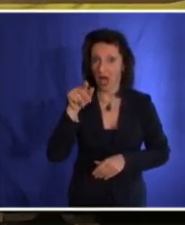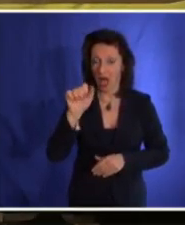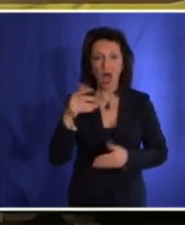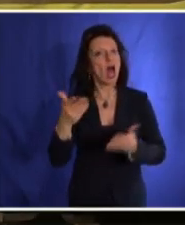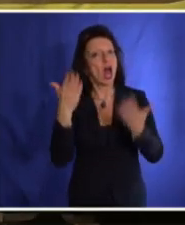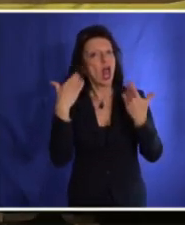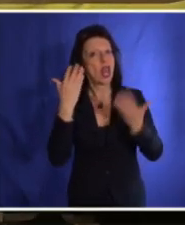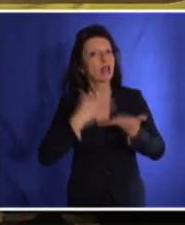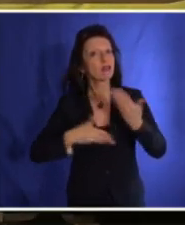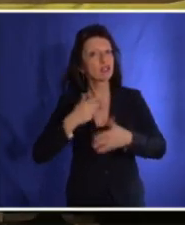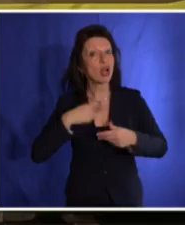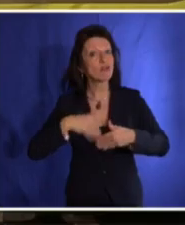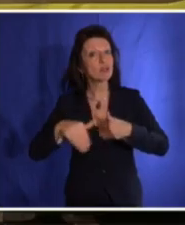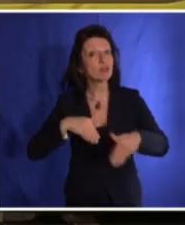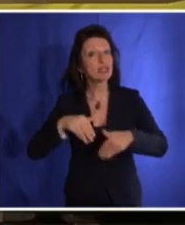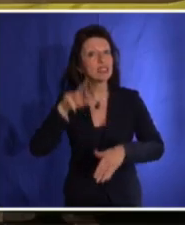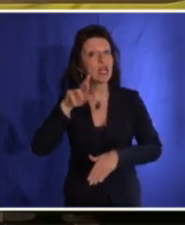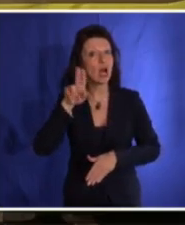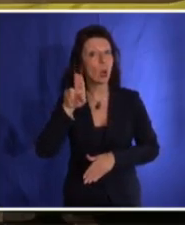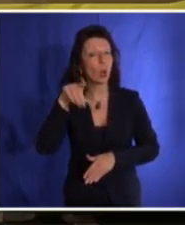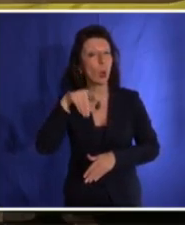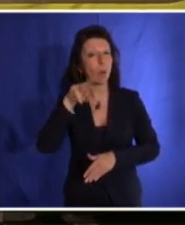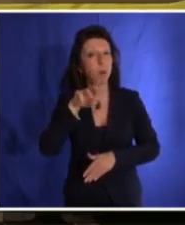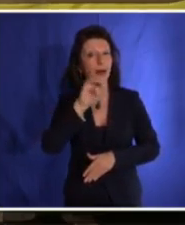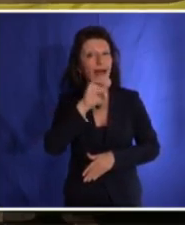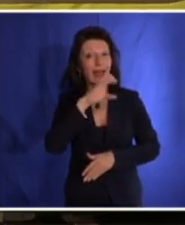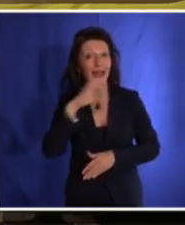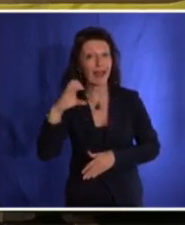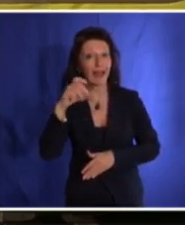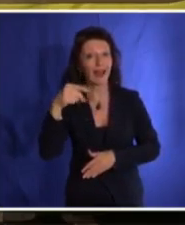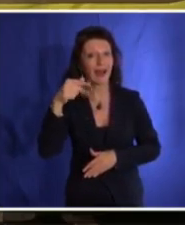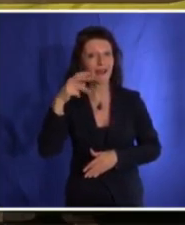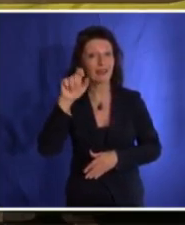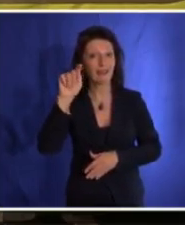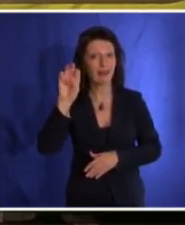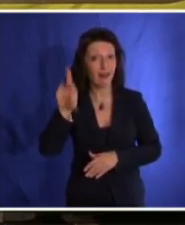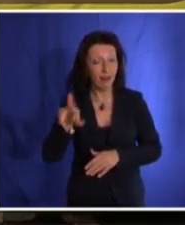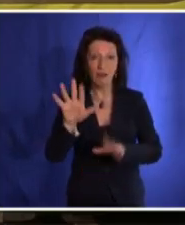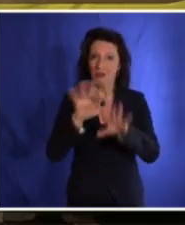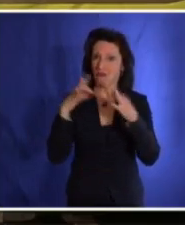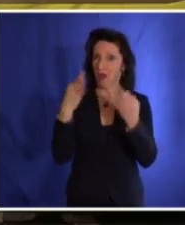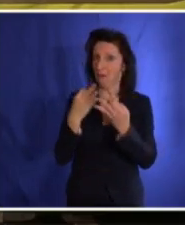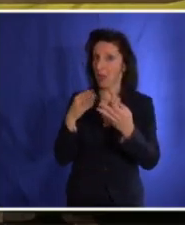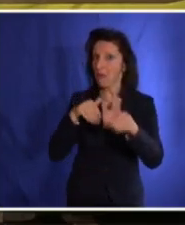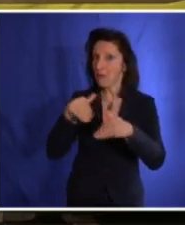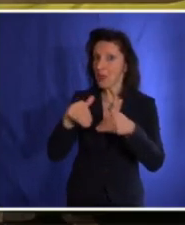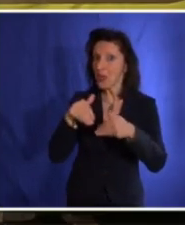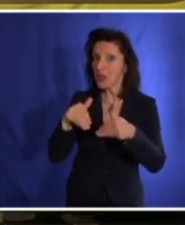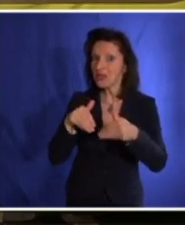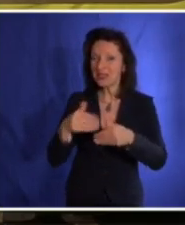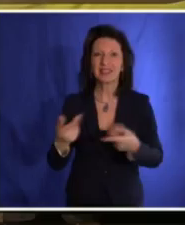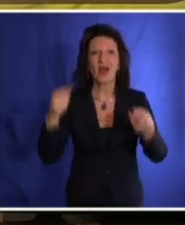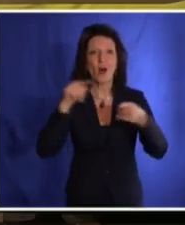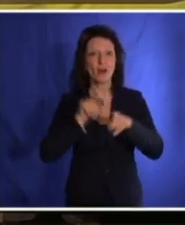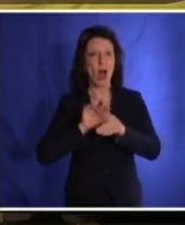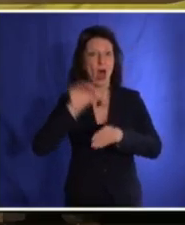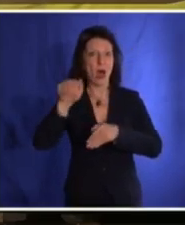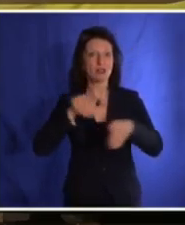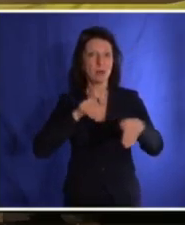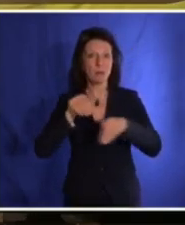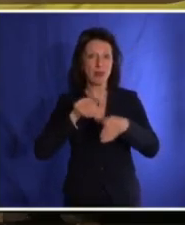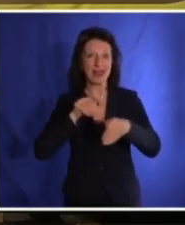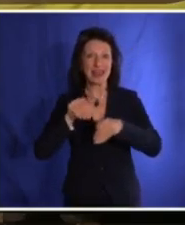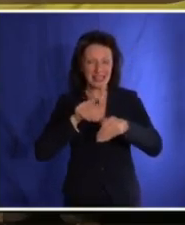André Rupprechter, unsere Familienministerin Sophie Kamersin und unseren Außenminister Sebastian Kurz. Herzlich willkommen in Niederösterreich.